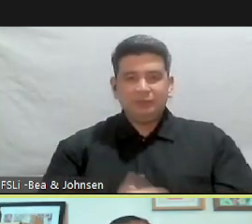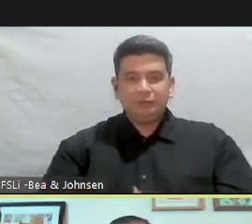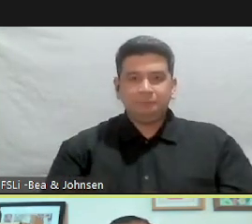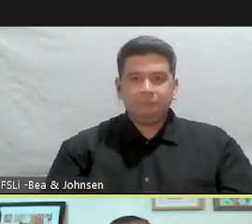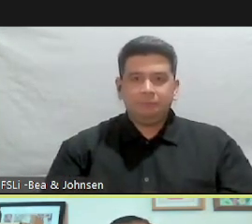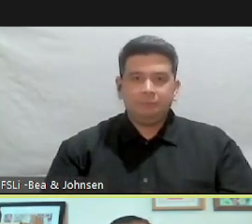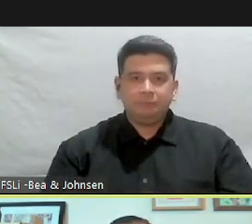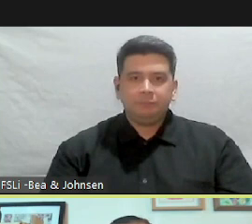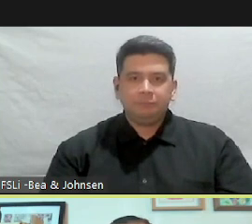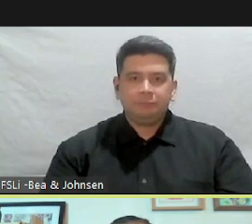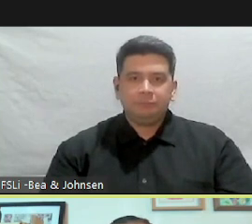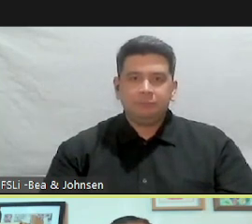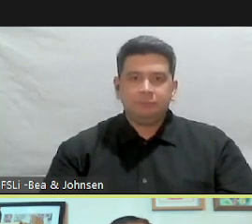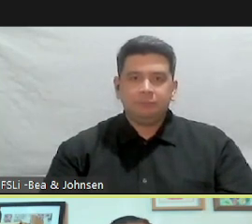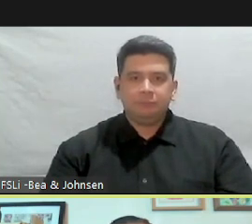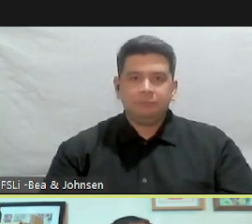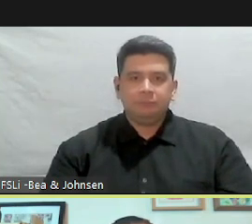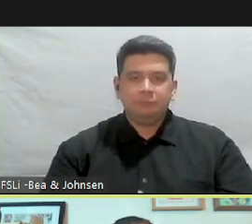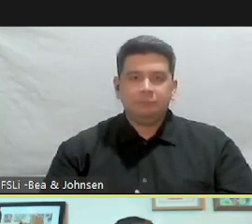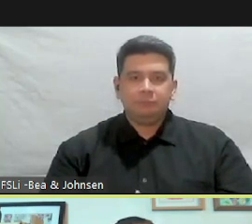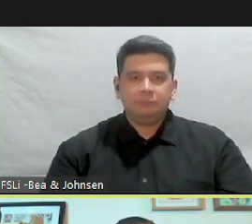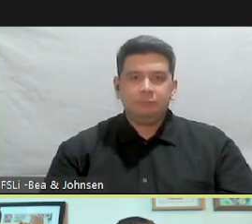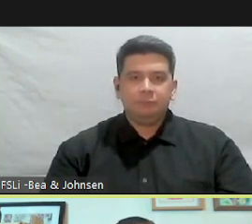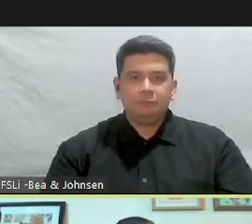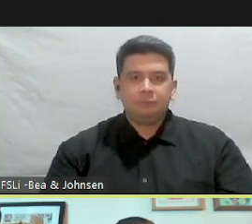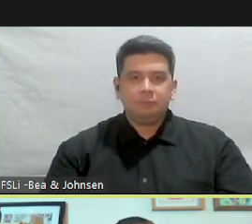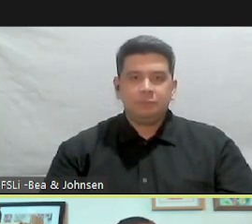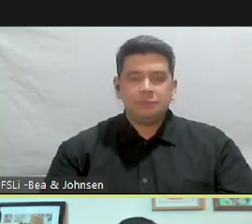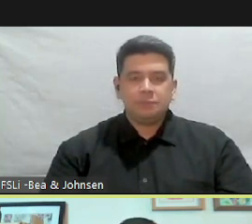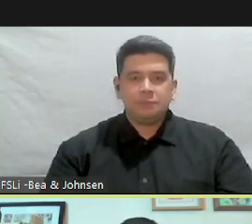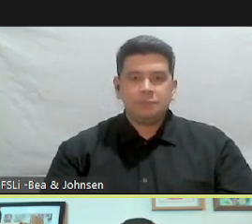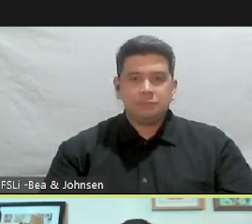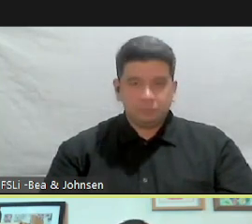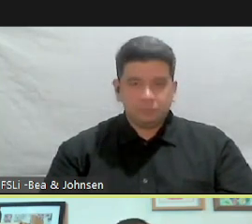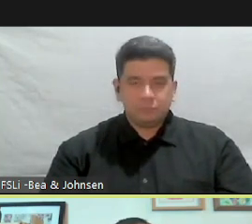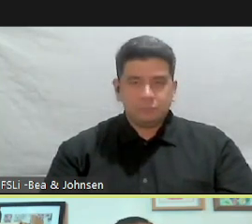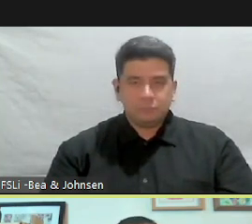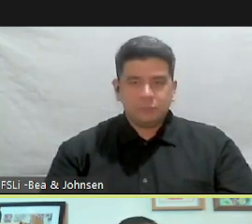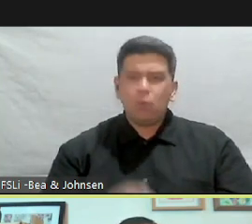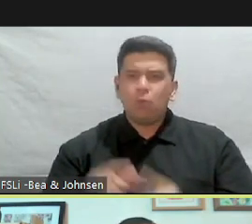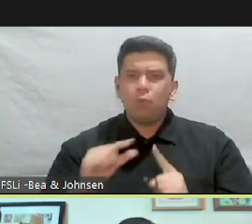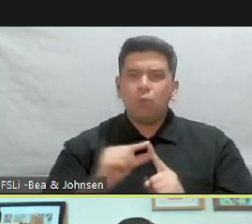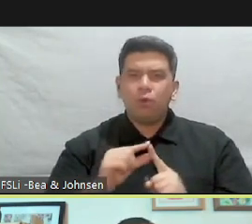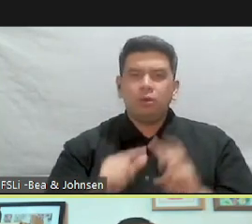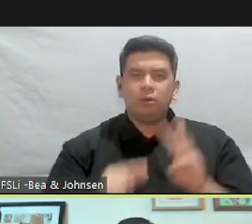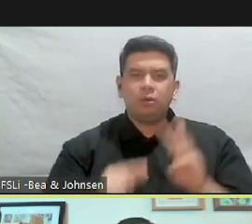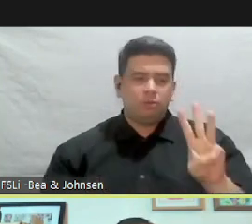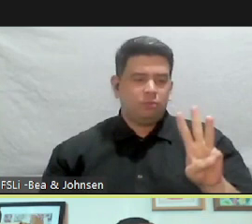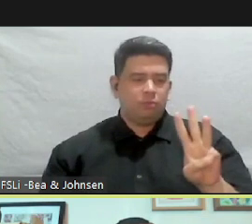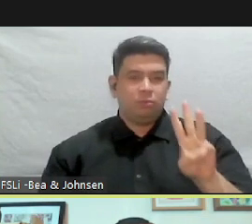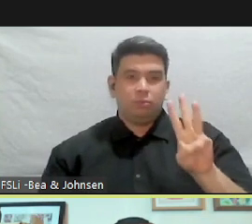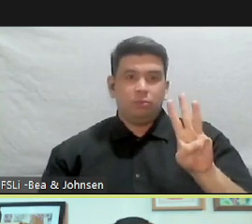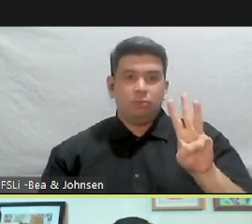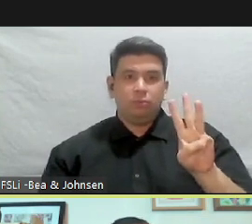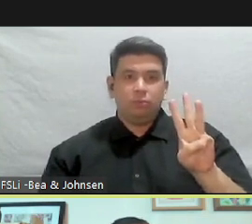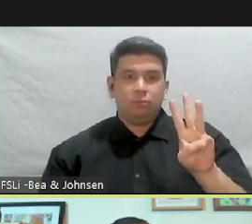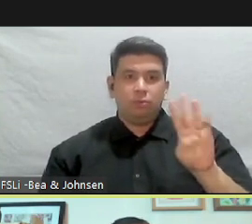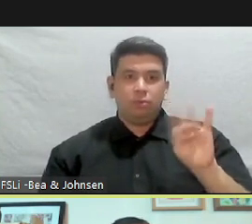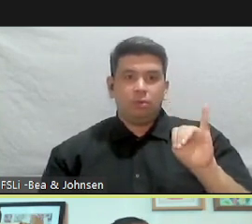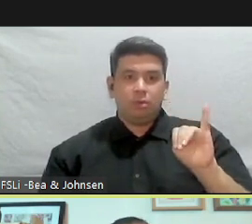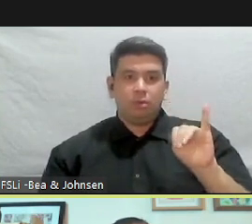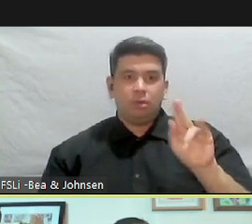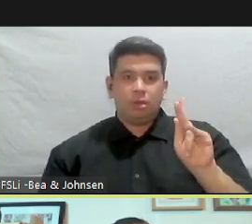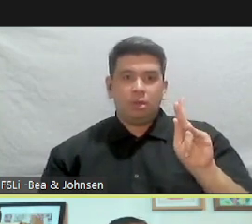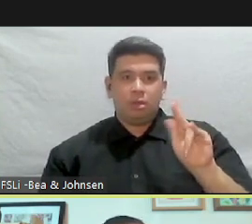Gagamitin ko sa aking pagbubuod yung framework na wika. Oh, wika. So W as